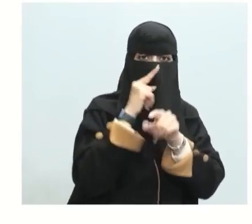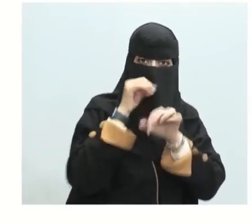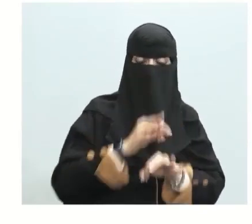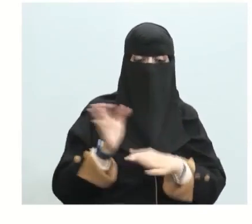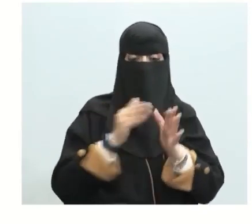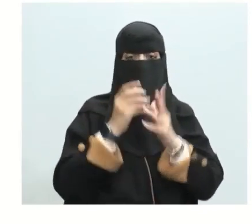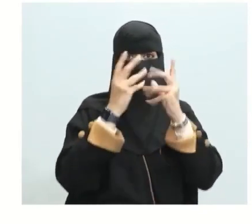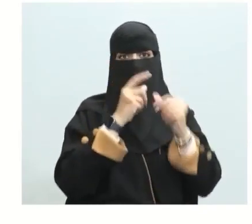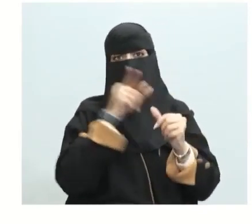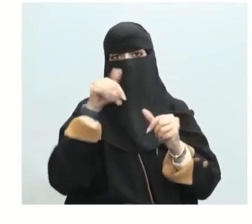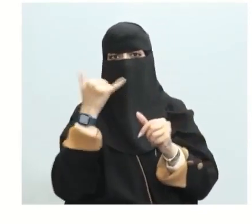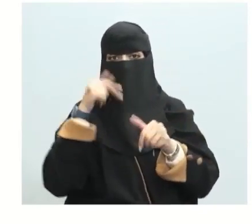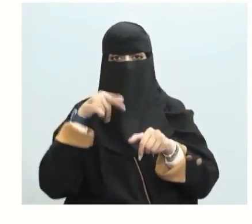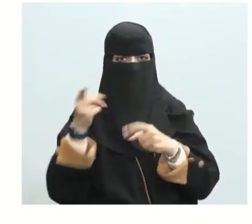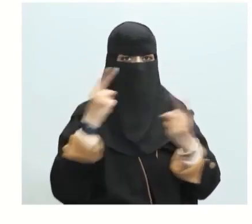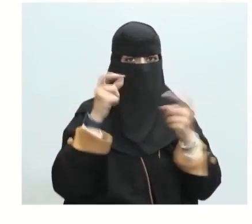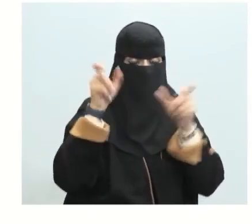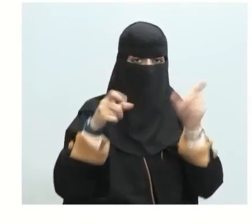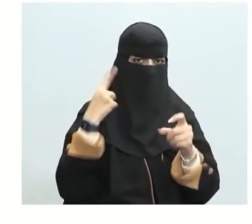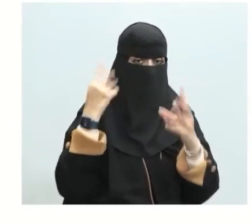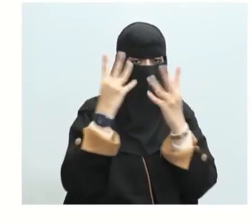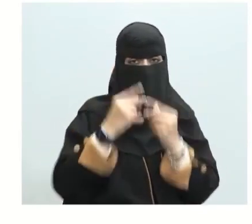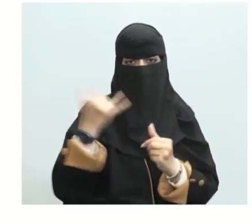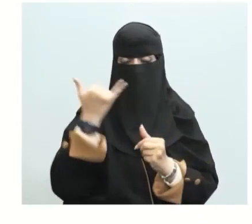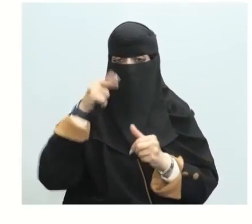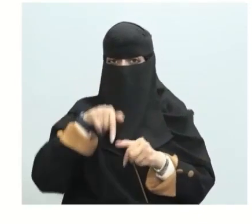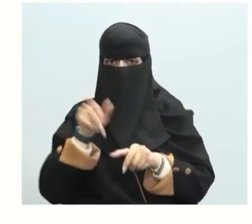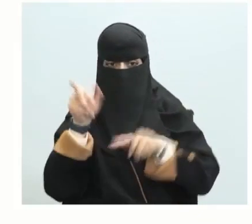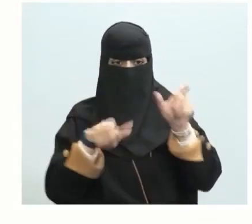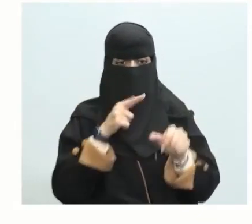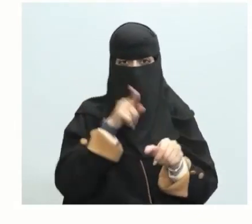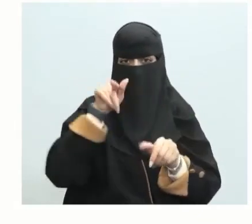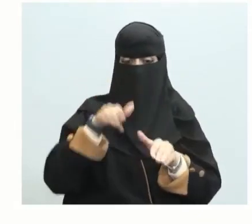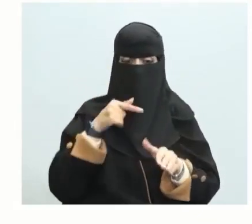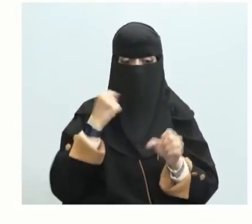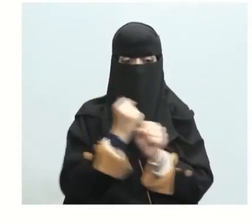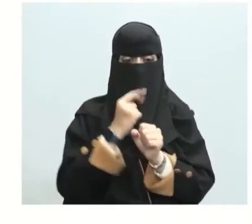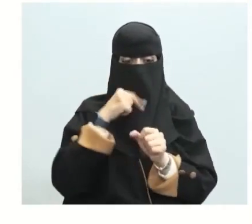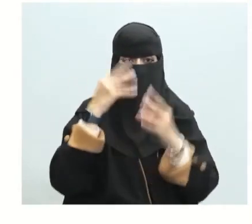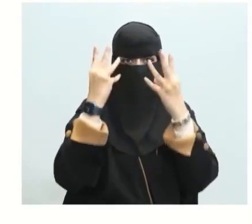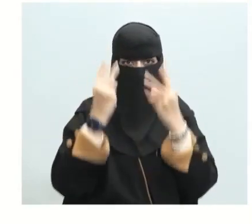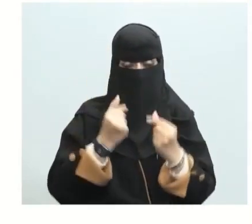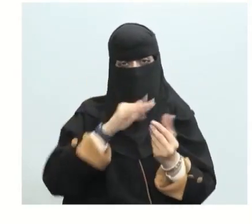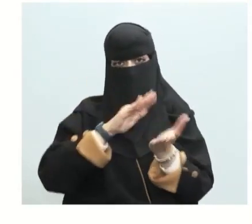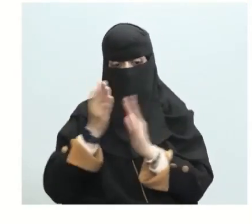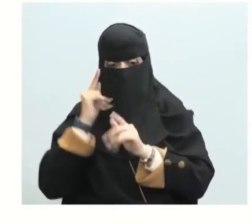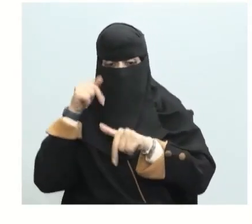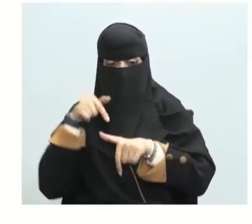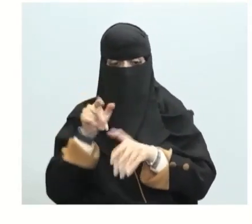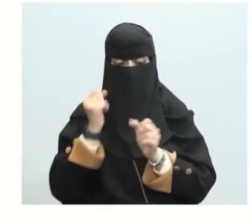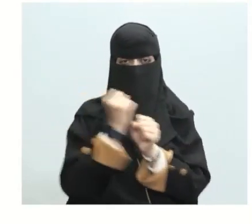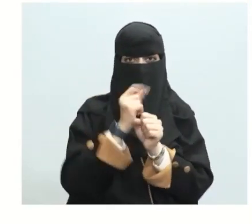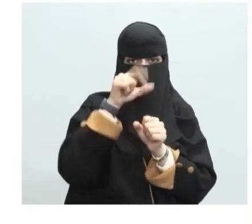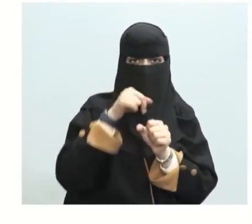الموضوع للمستمعين وستذكر ايضا مناسبته واهميته للمستمعين ونقوم بدورنا هنا احصاءات عن الجانب